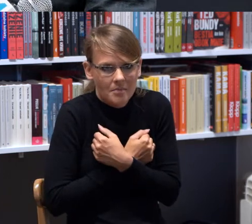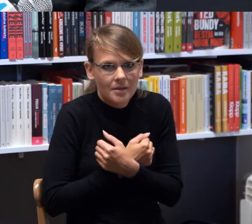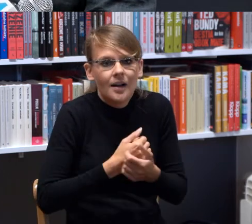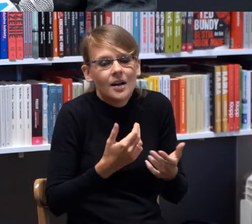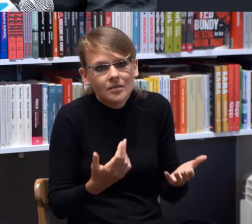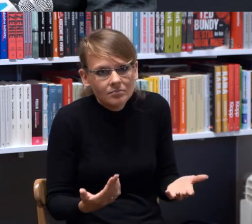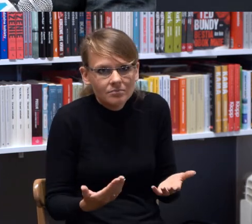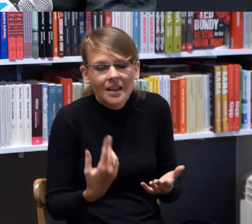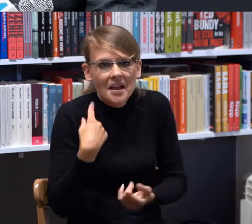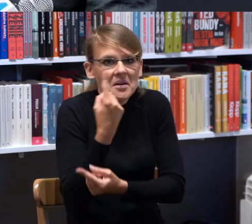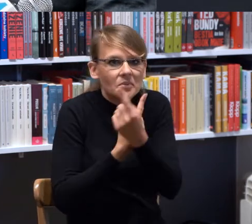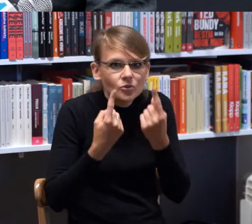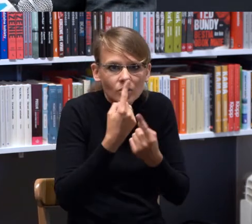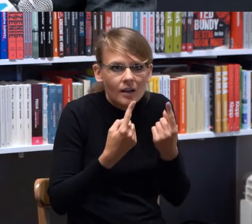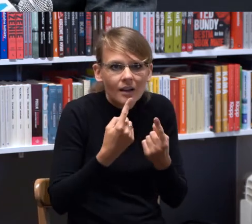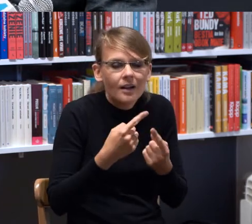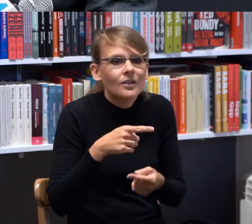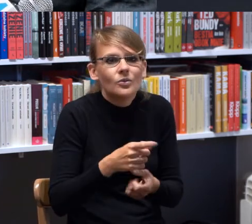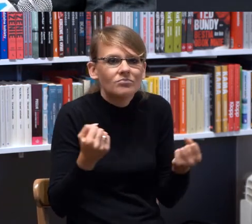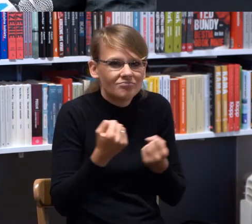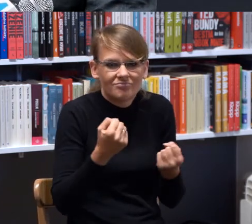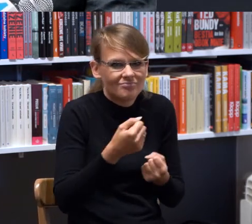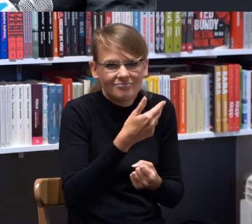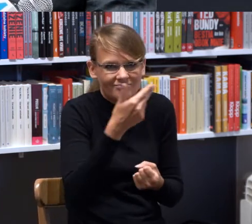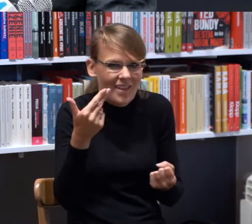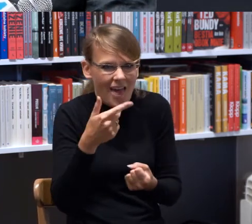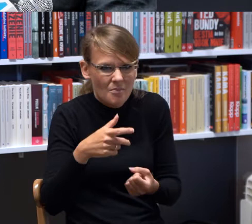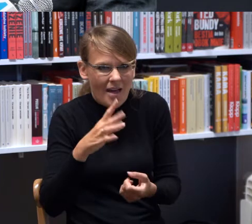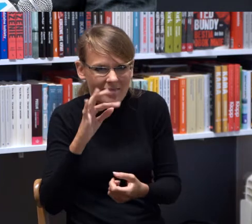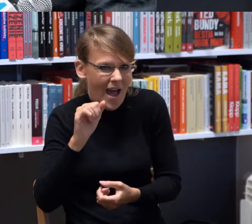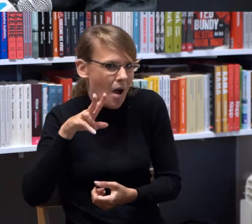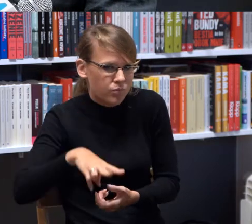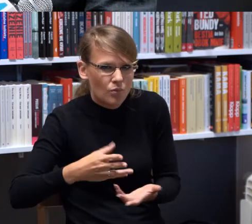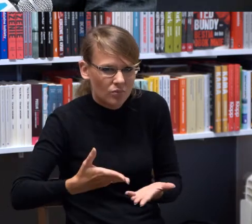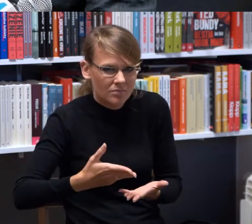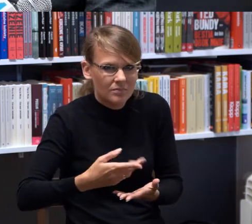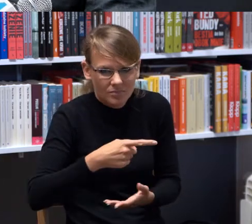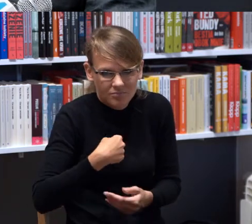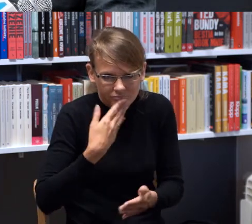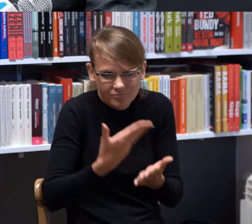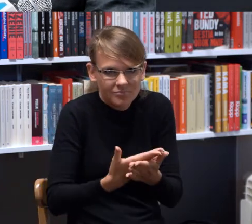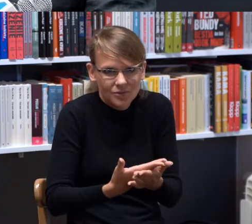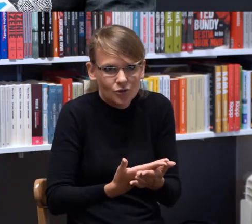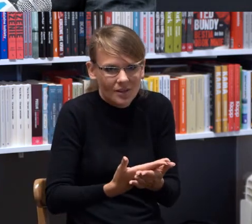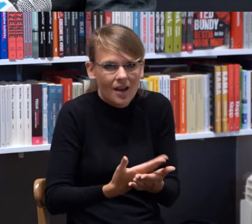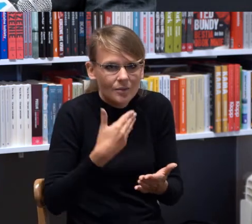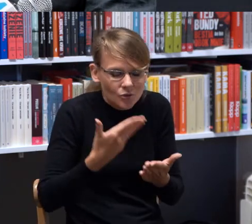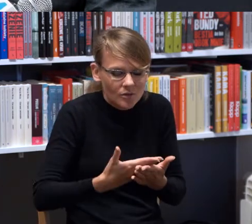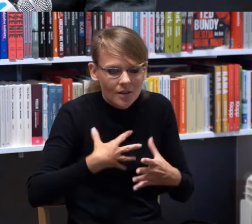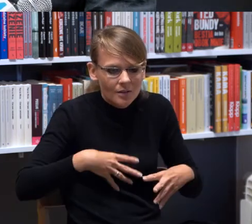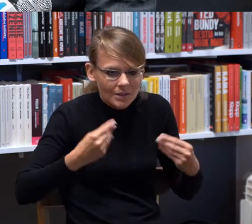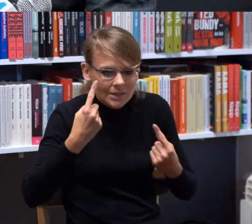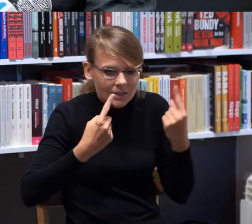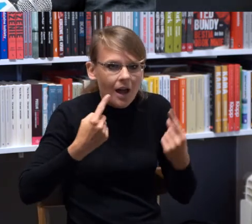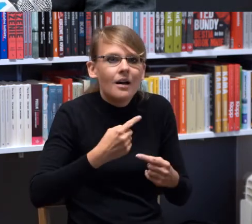I to jest, myślę, że to jest naruszenie w ogóle wielkiego tabu, wymówienie takiego zdania i ja przyznam, że dorastałam do tego, żeby móc w ogóle